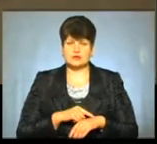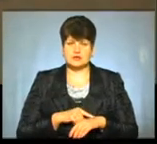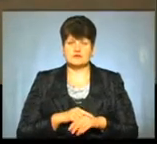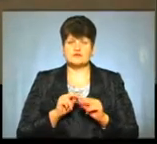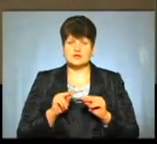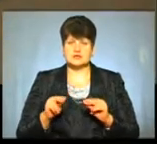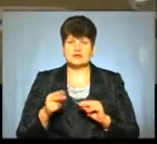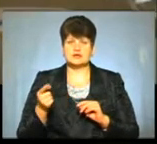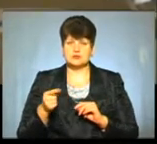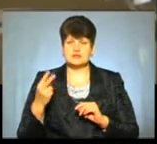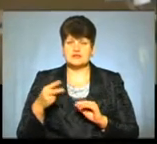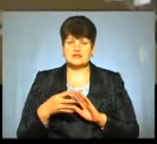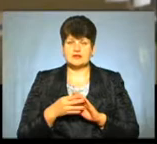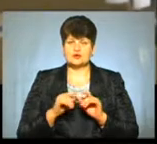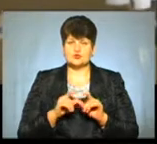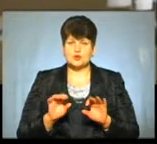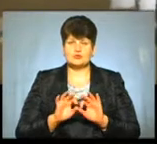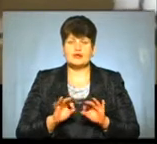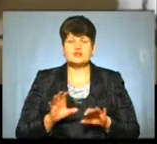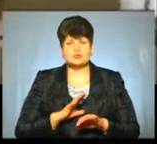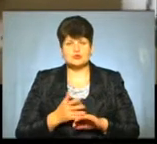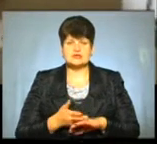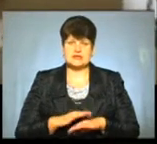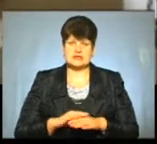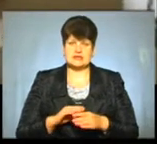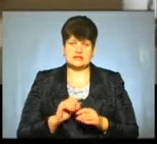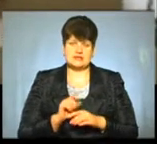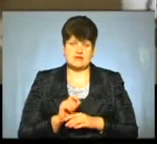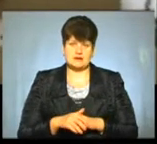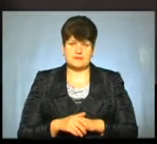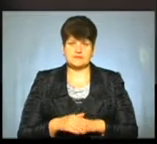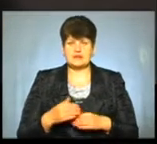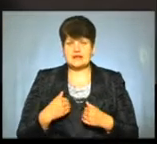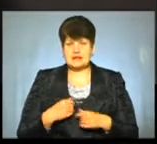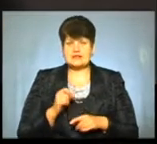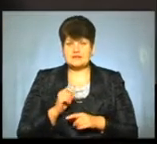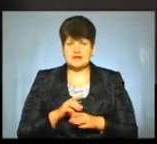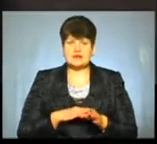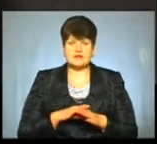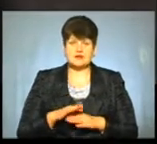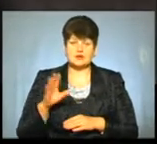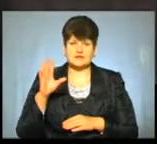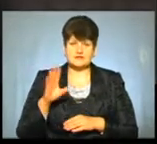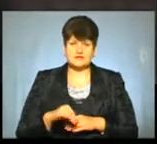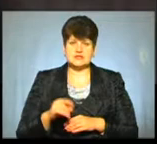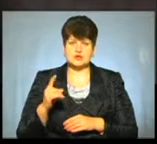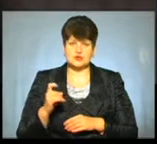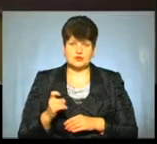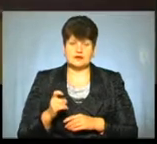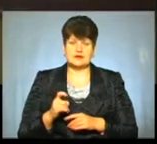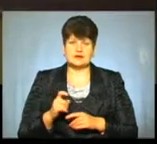Учителька Тернопільської 29-ї школи розповідає, чи були складними завдання. Я завдання виконала всі